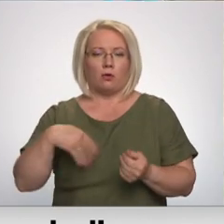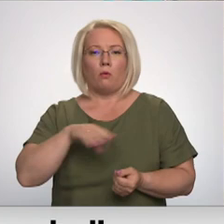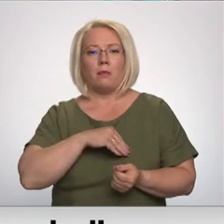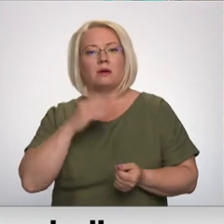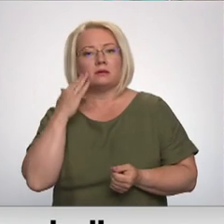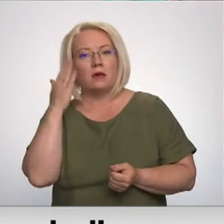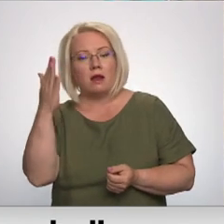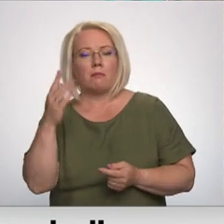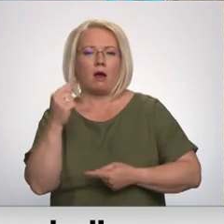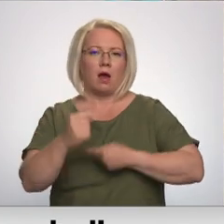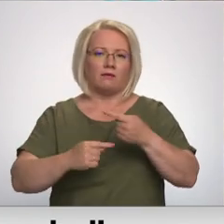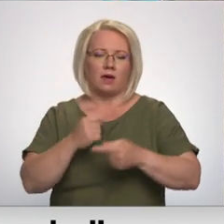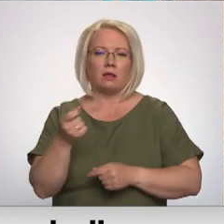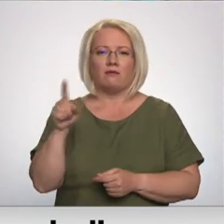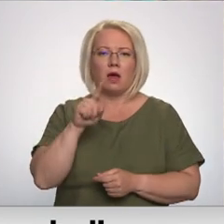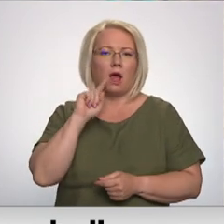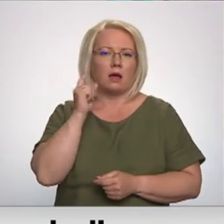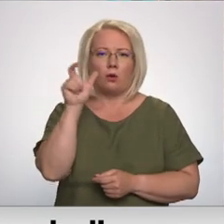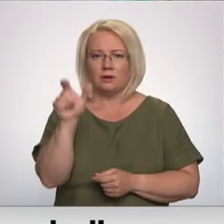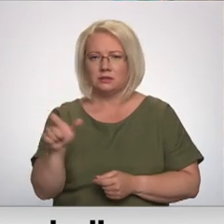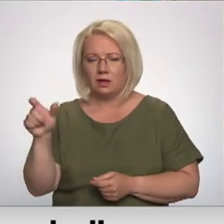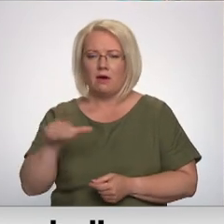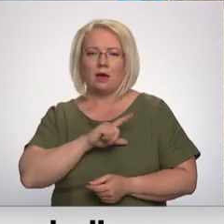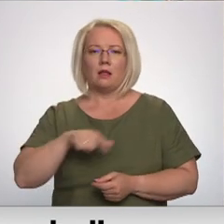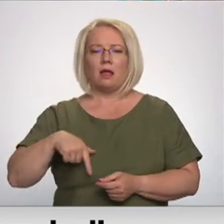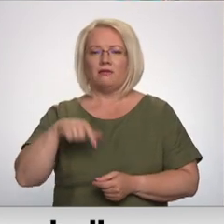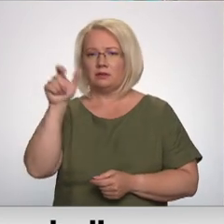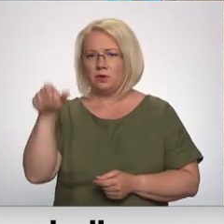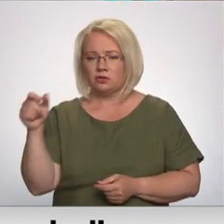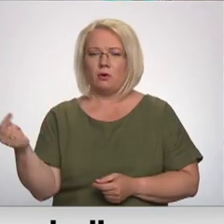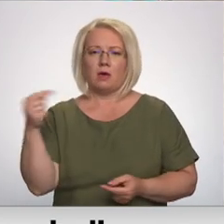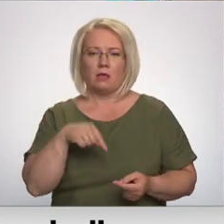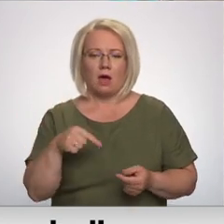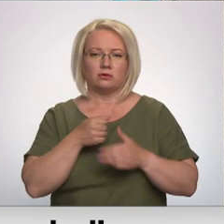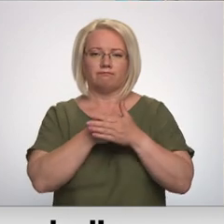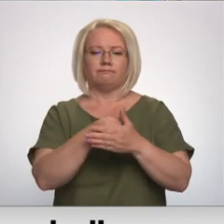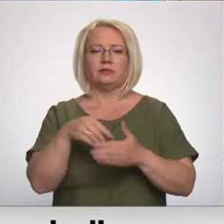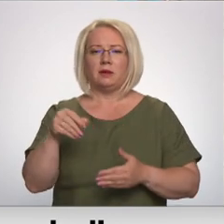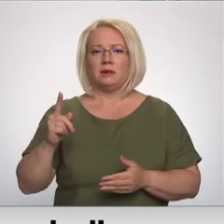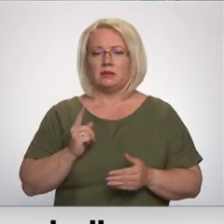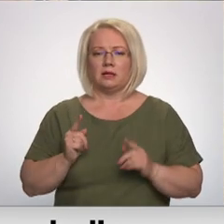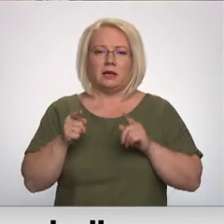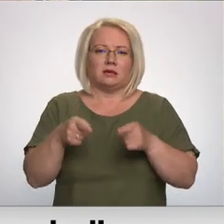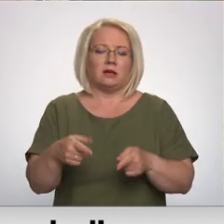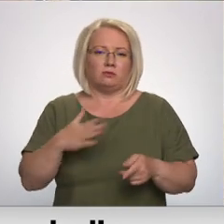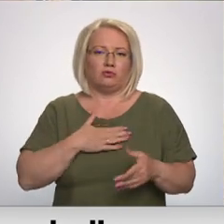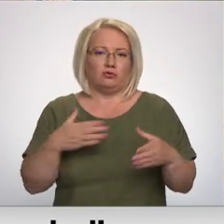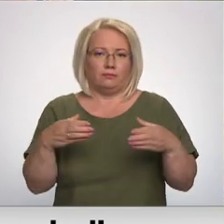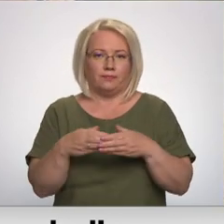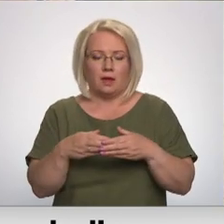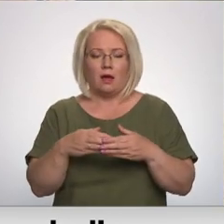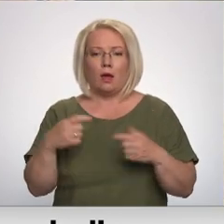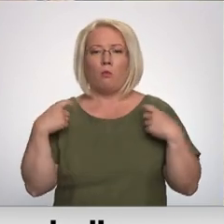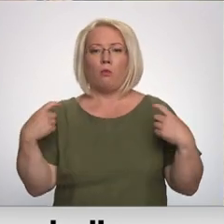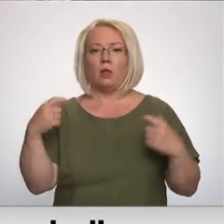ka arvien vairāk jaunie cilvēki, Latvijas pilsoņi, nāks un atbalstīs zemesardzes, stāsies mūsu rindās. Pulkvedis